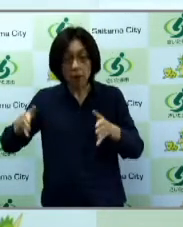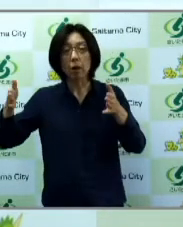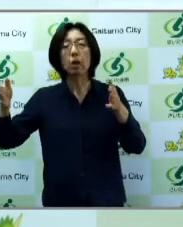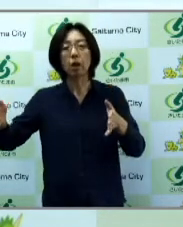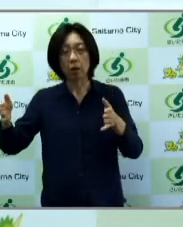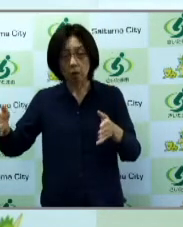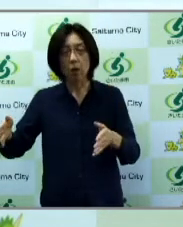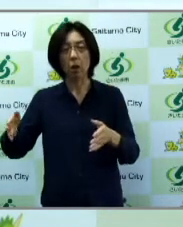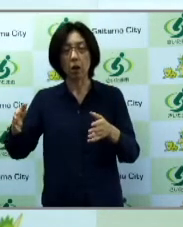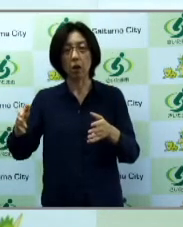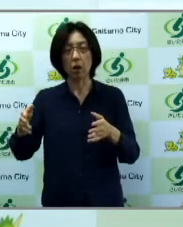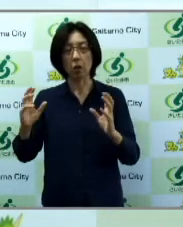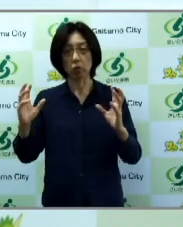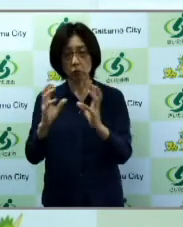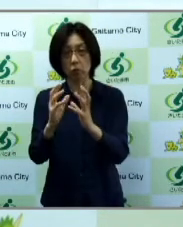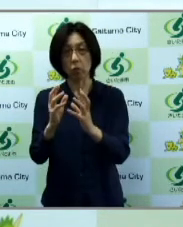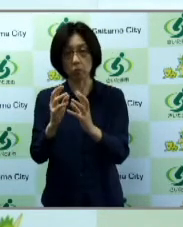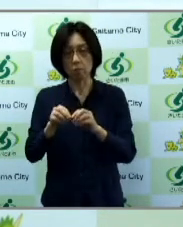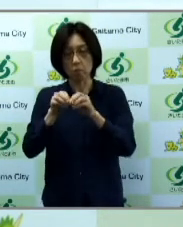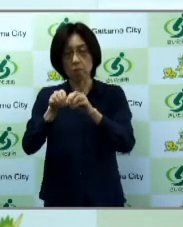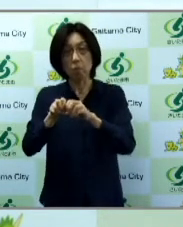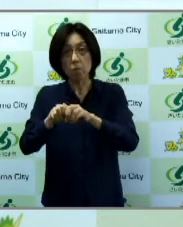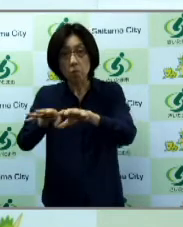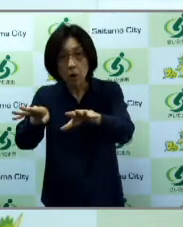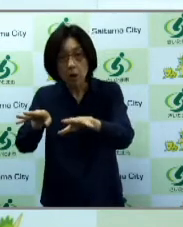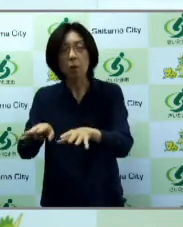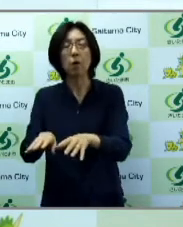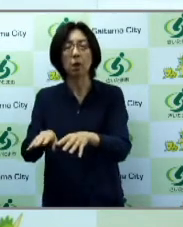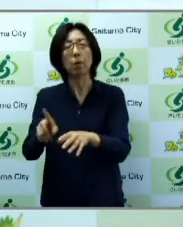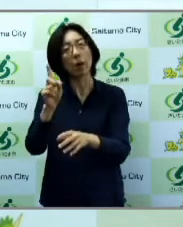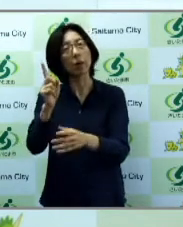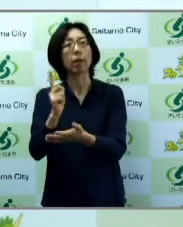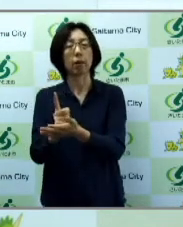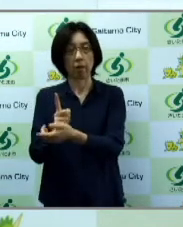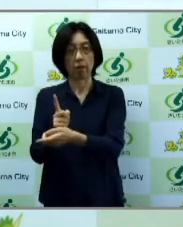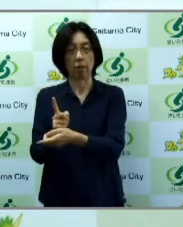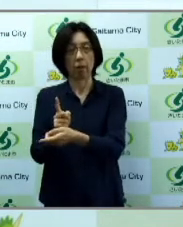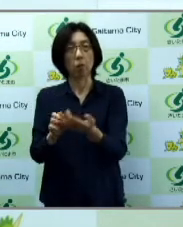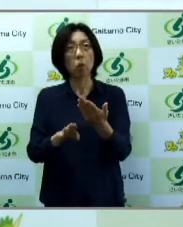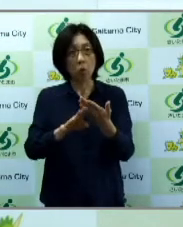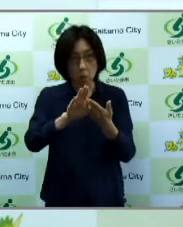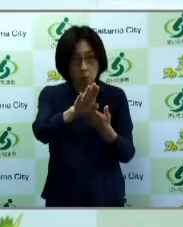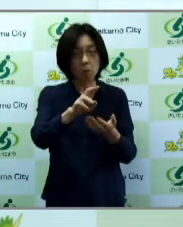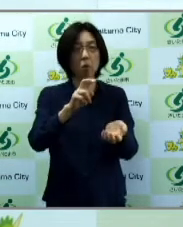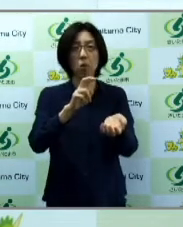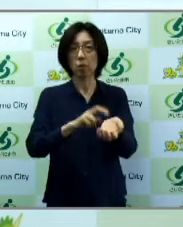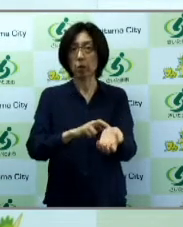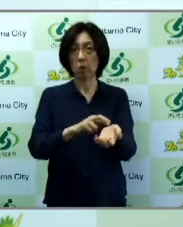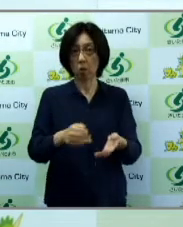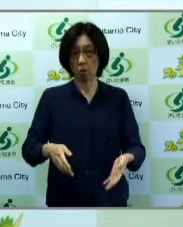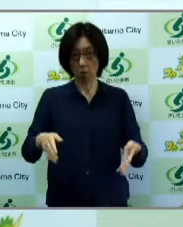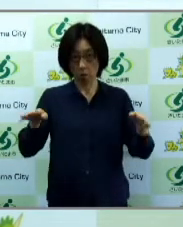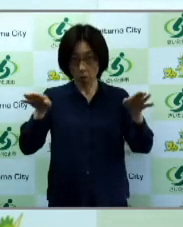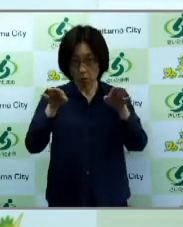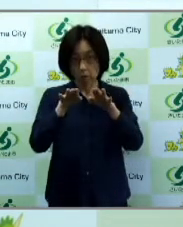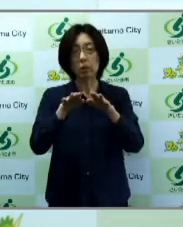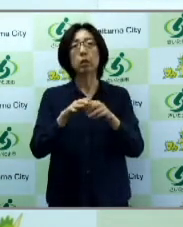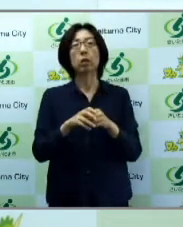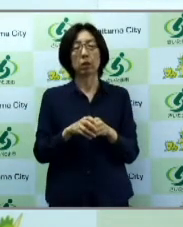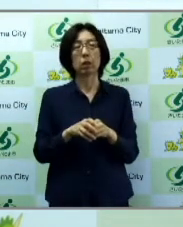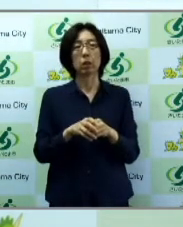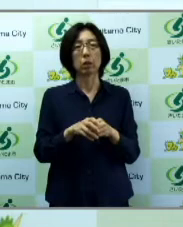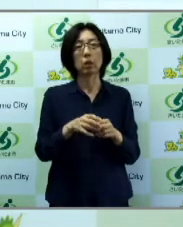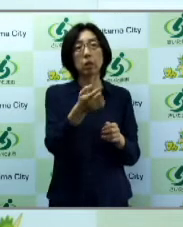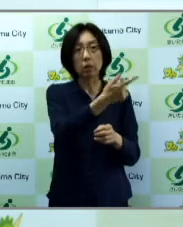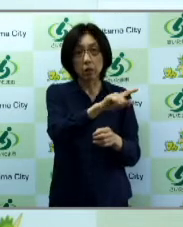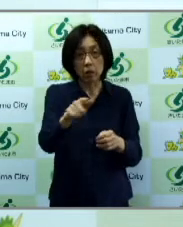かなり増えてくる可能性もある。それ特にリスクの高い病院であるとか福祉施設に、 でのクラスター